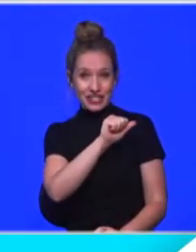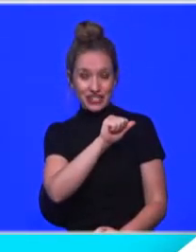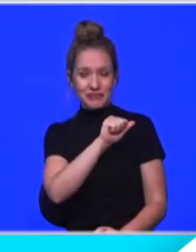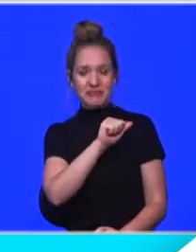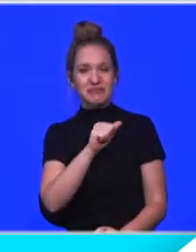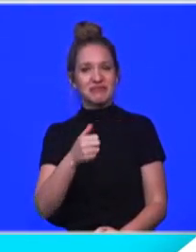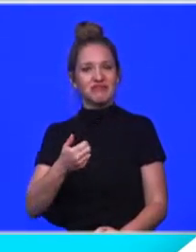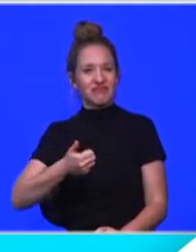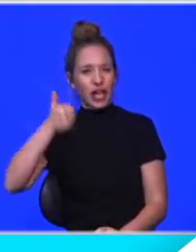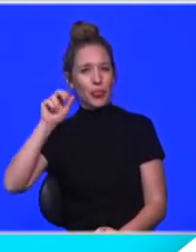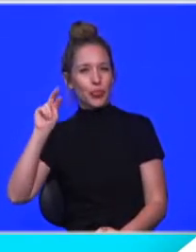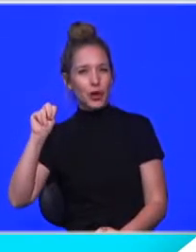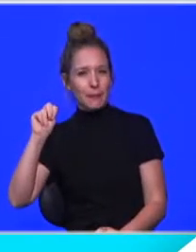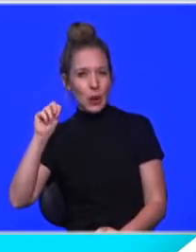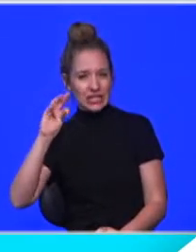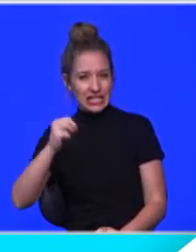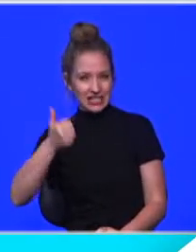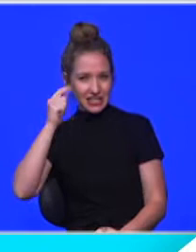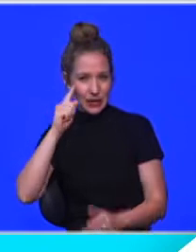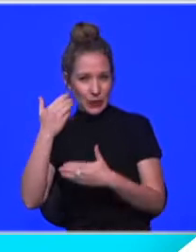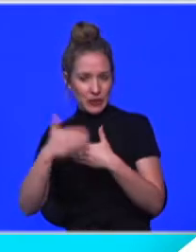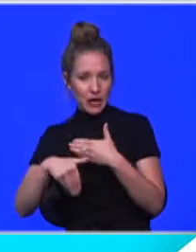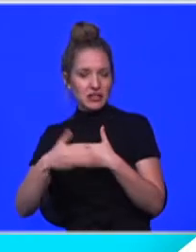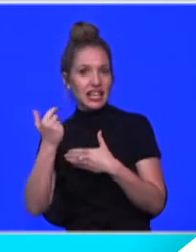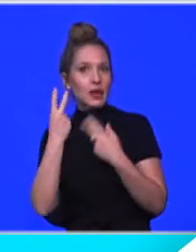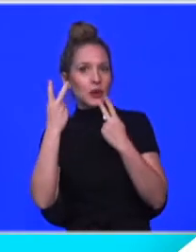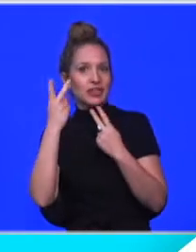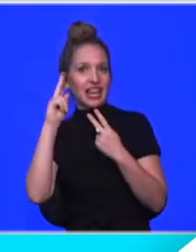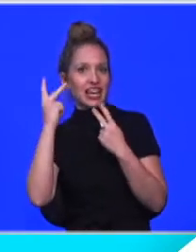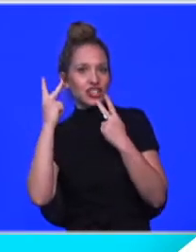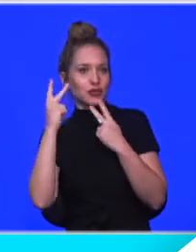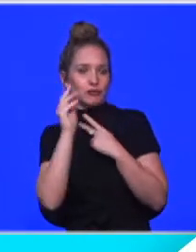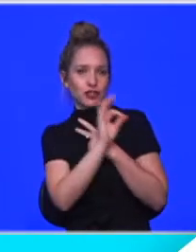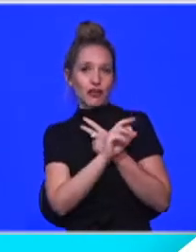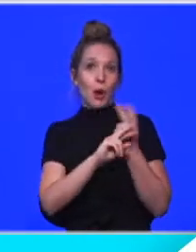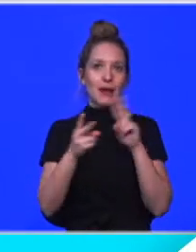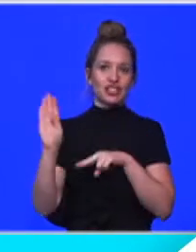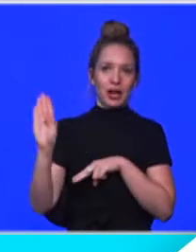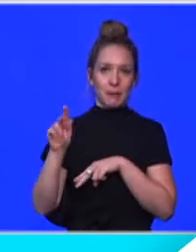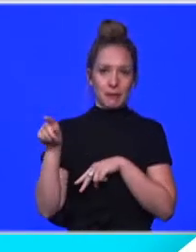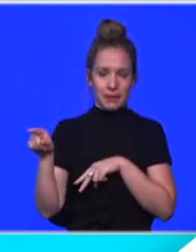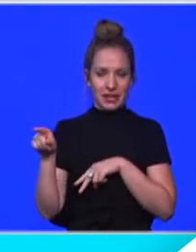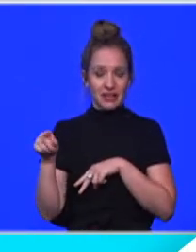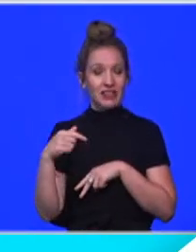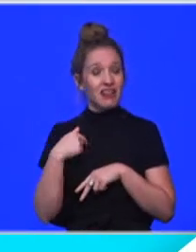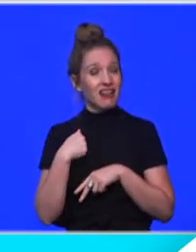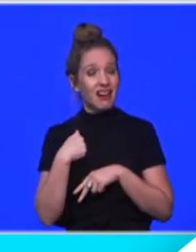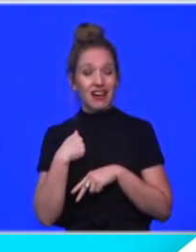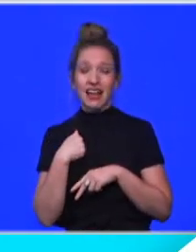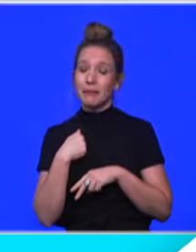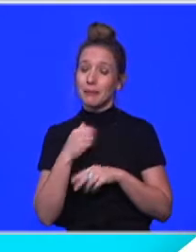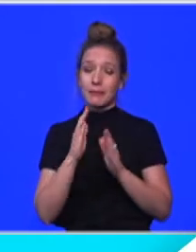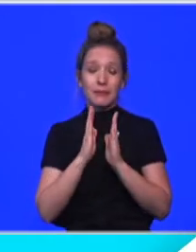יותר משמעותי וחשוב מאשר ראש הממשלה נתניהו. אני קיבלתי הנחיה מפורשת לא לגעת בנוני כבר